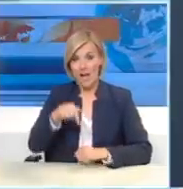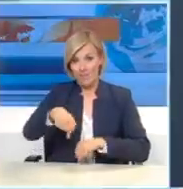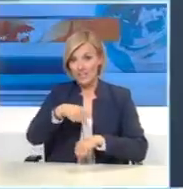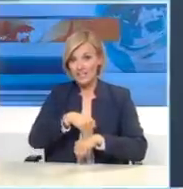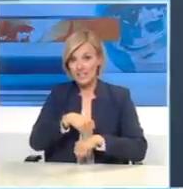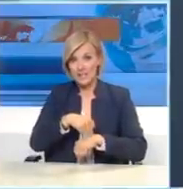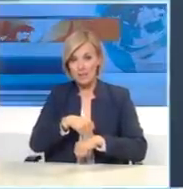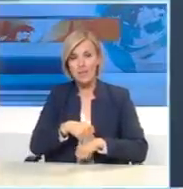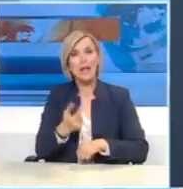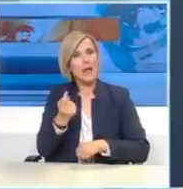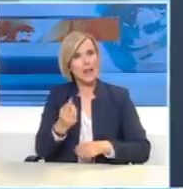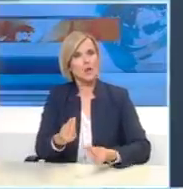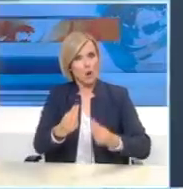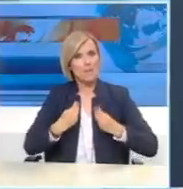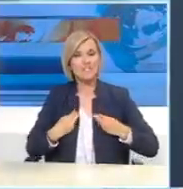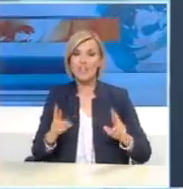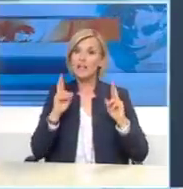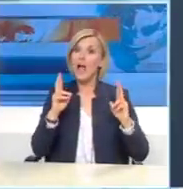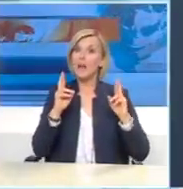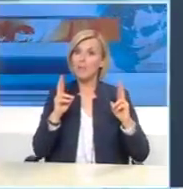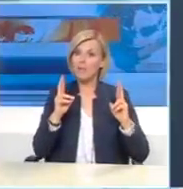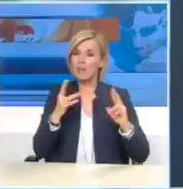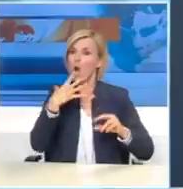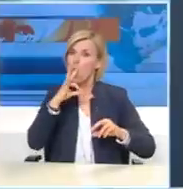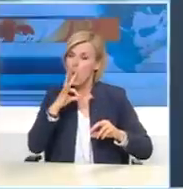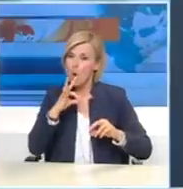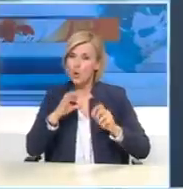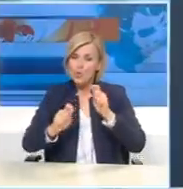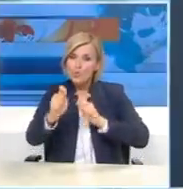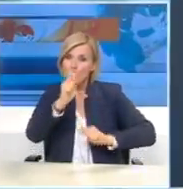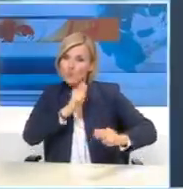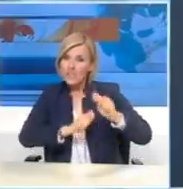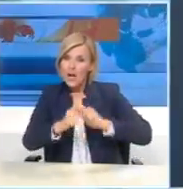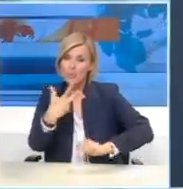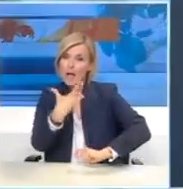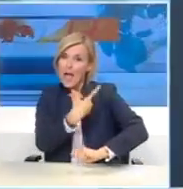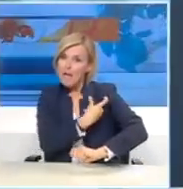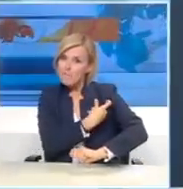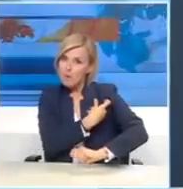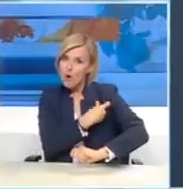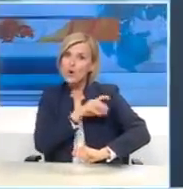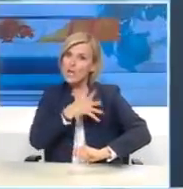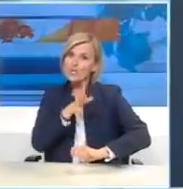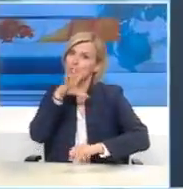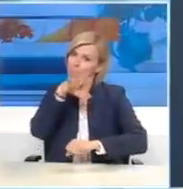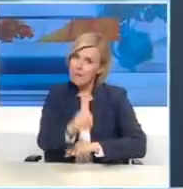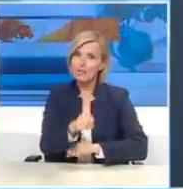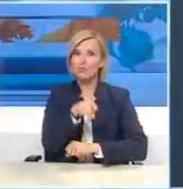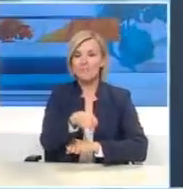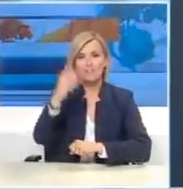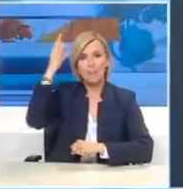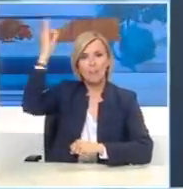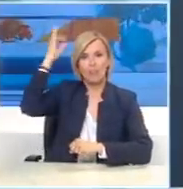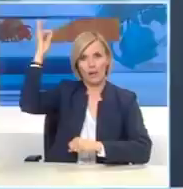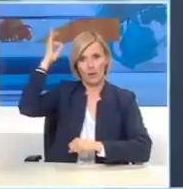παρόντος, δίνει ένα αισιόδοξο μήνυμα σχετικά με την αποτελεσματικότητα ενός εμβολίου στο μέλλον, με την προϋπόθεση πως ο ιός θα παραμείνει έτσι.